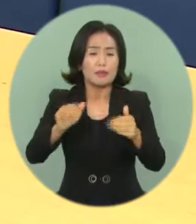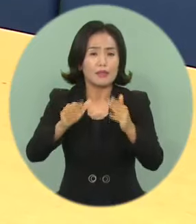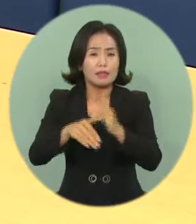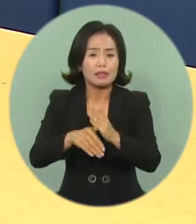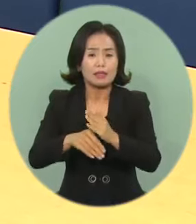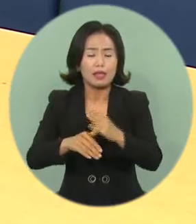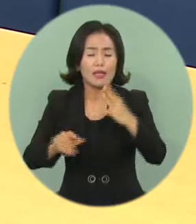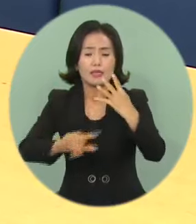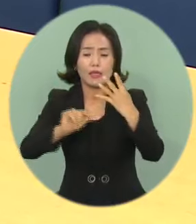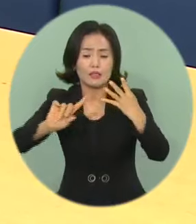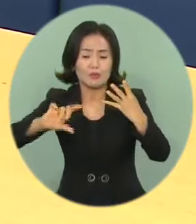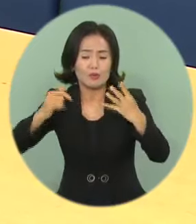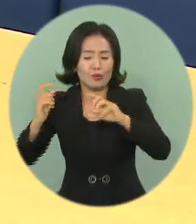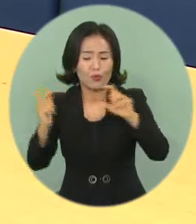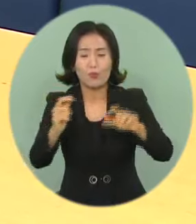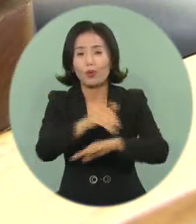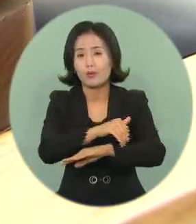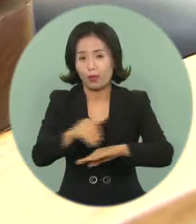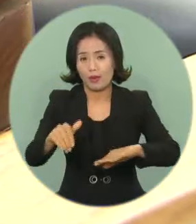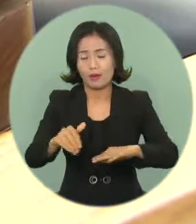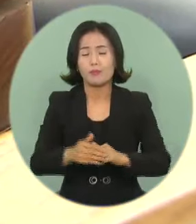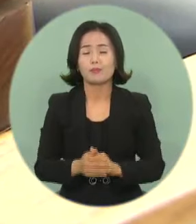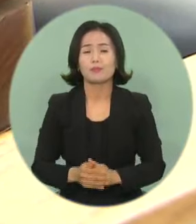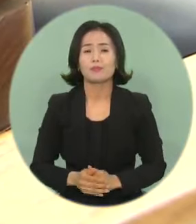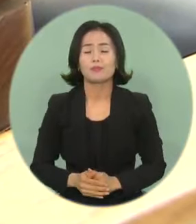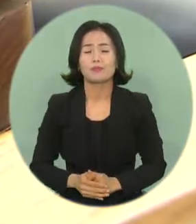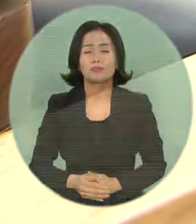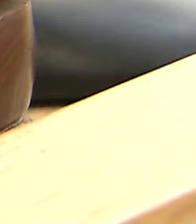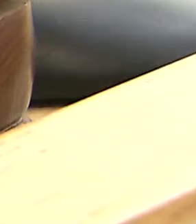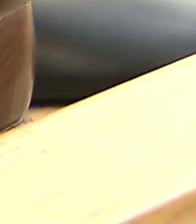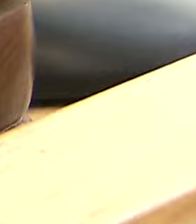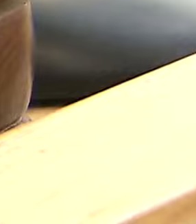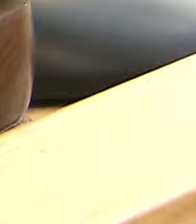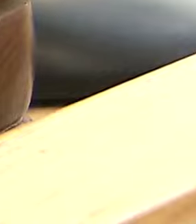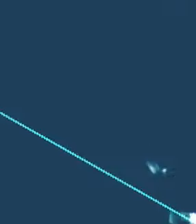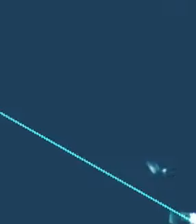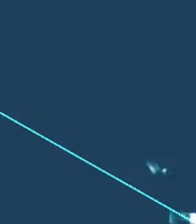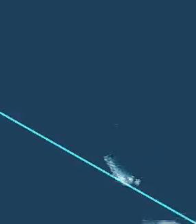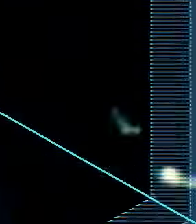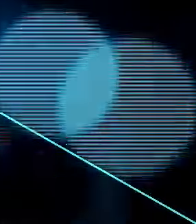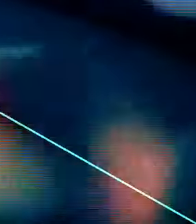달 16일 선고할 예정입니다. MBC 뉴스 김단비입니다.